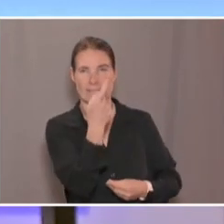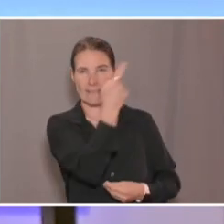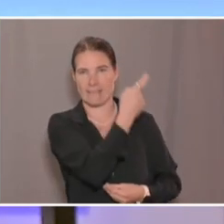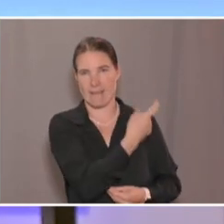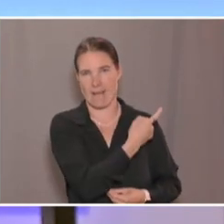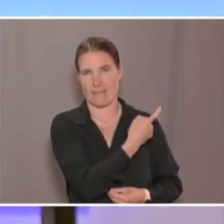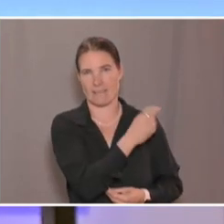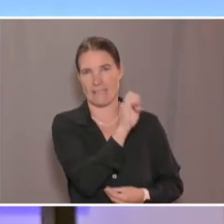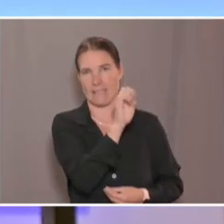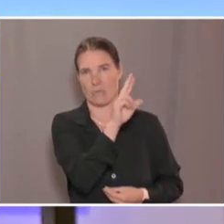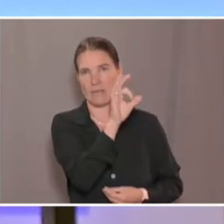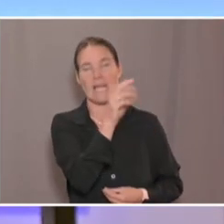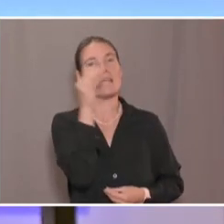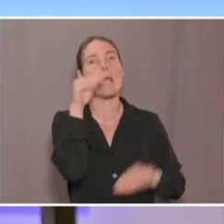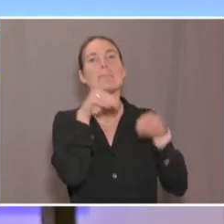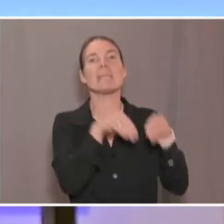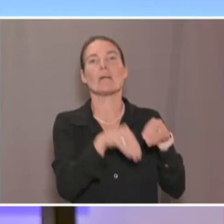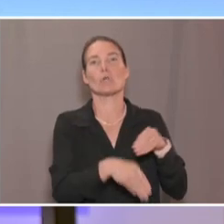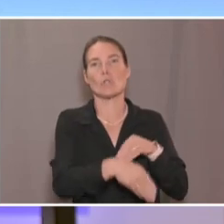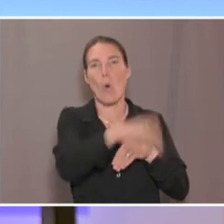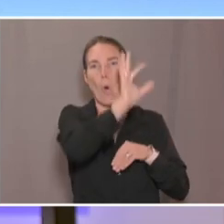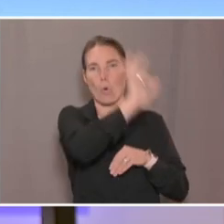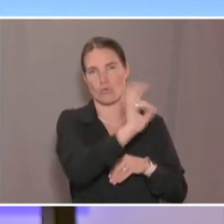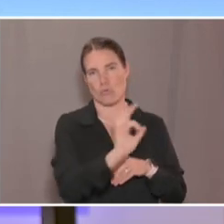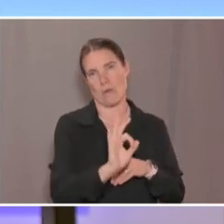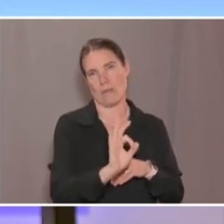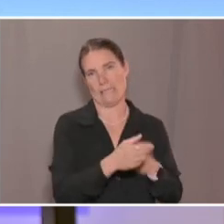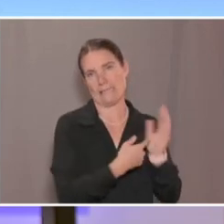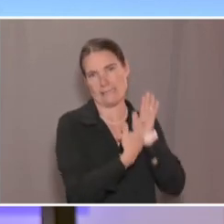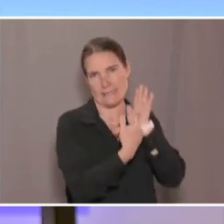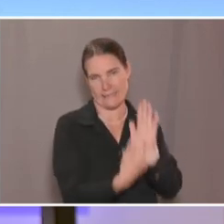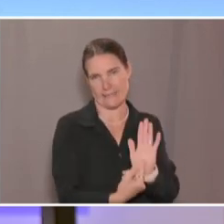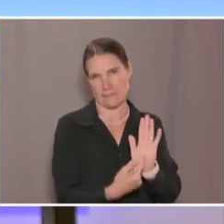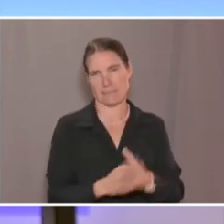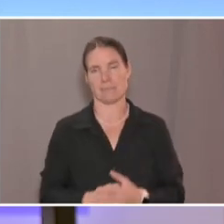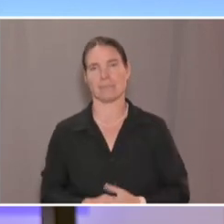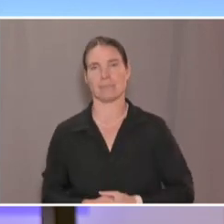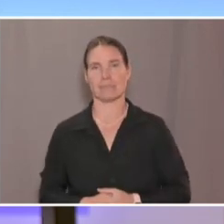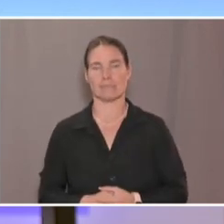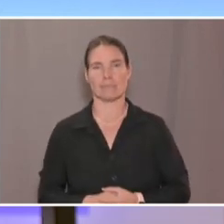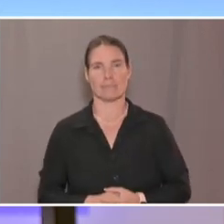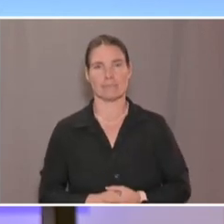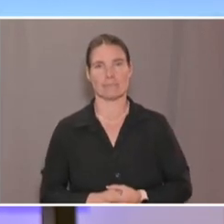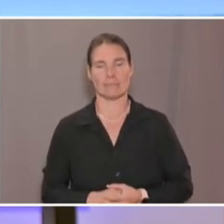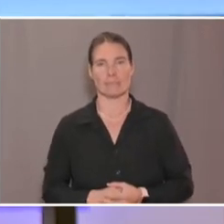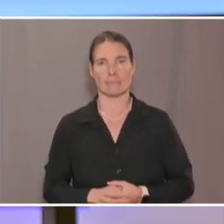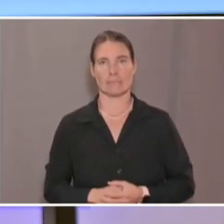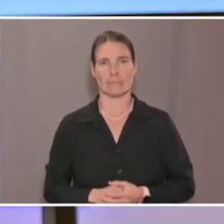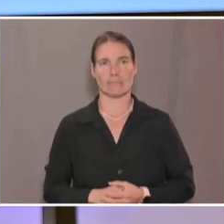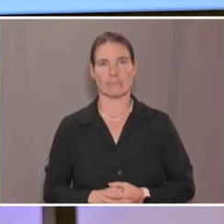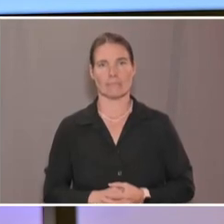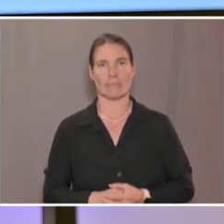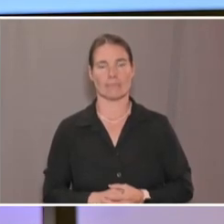Vorgängerin der EOF, der Pädagogischen Hochschule, auf ihren demokratischen Gründungsauftrag untersuchen. Das wurde jetzt schon mehrfach angekündigt. Bevor